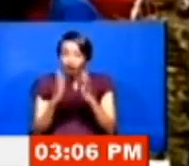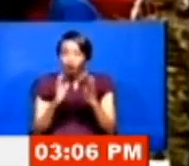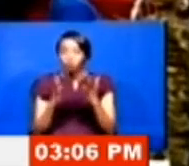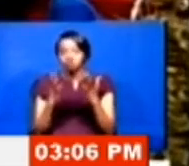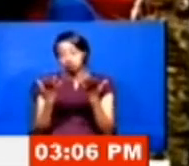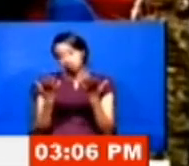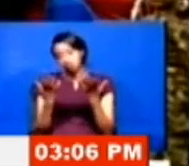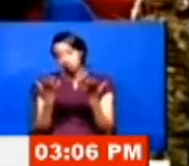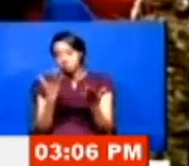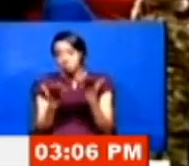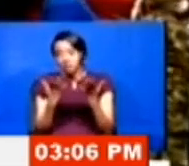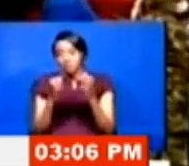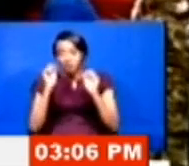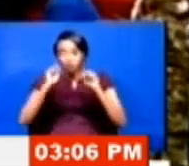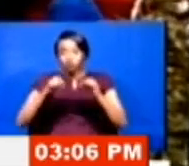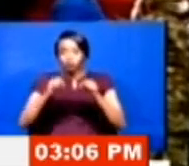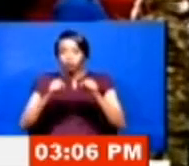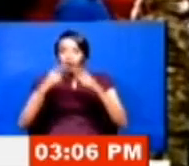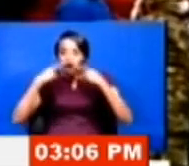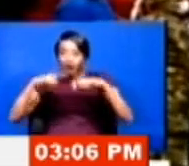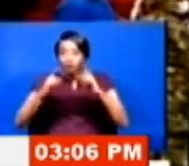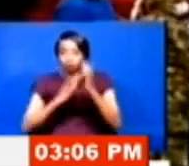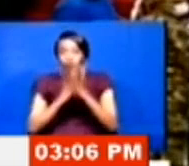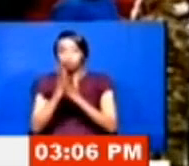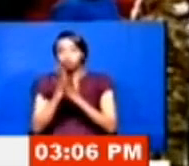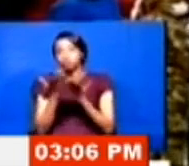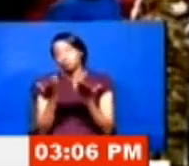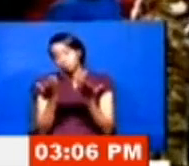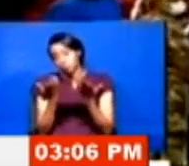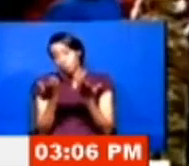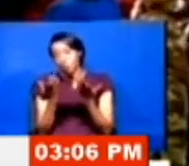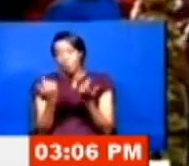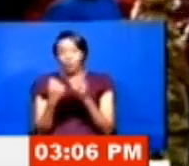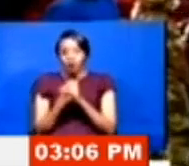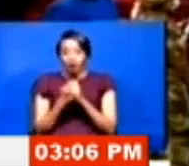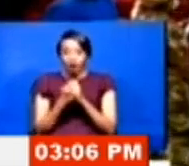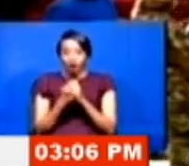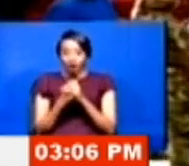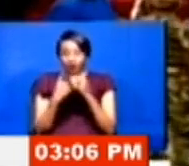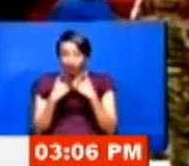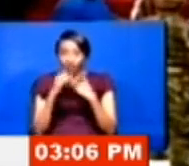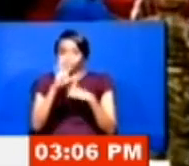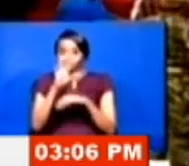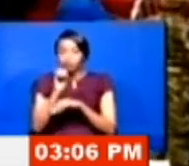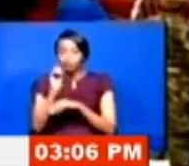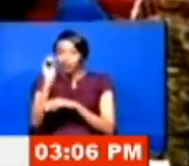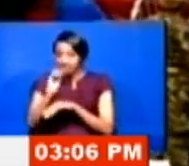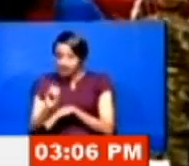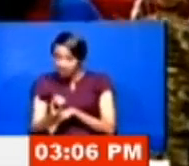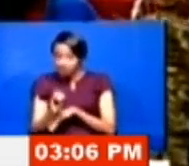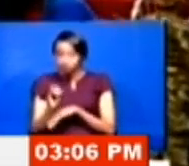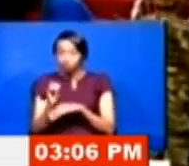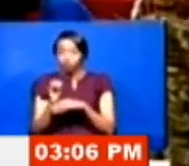era mu kiambu eyo bagenze okwesanga nga polling station eyo waliwo obululu